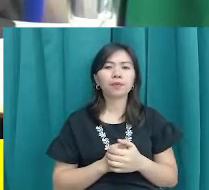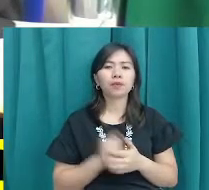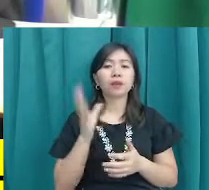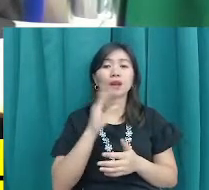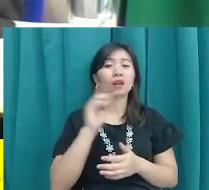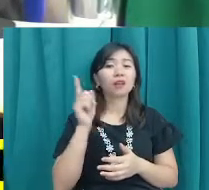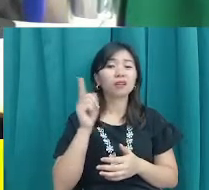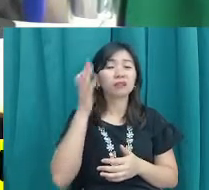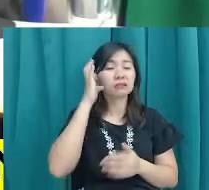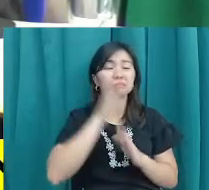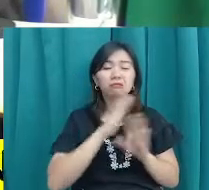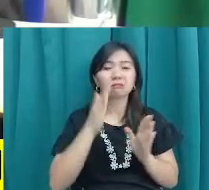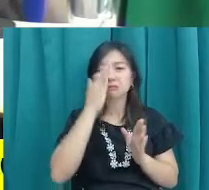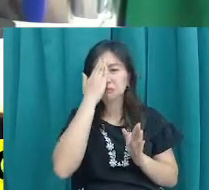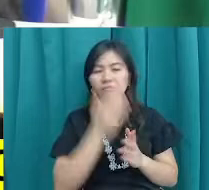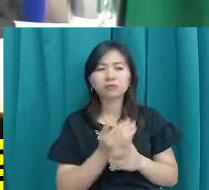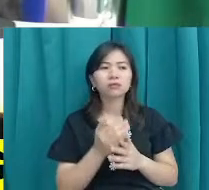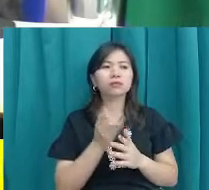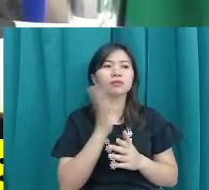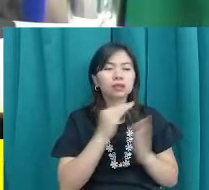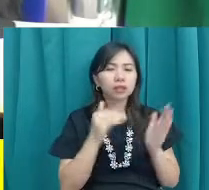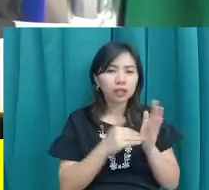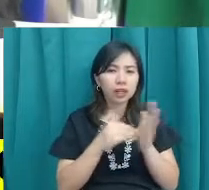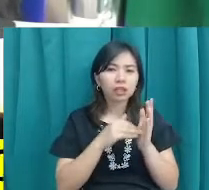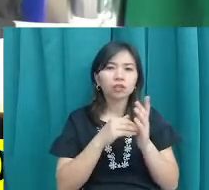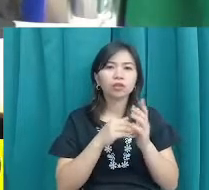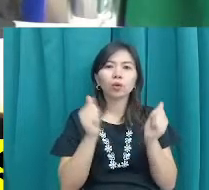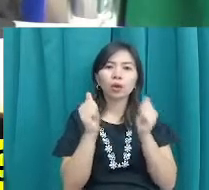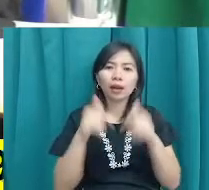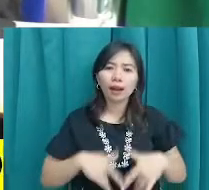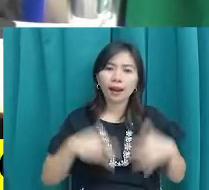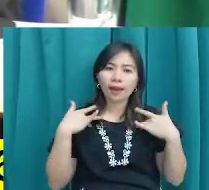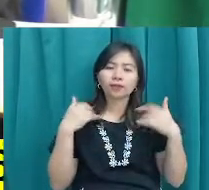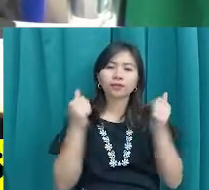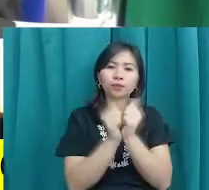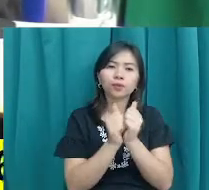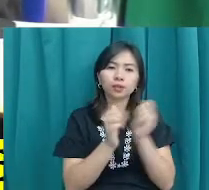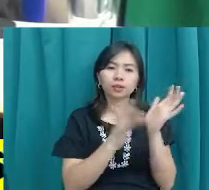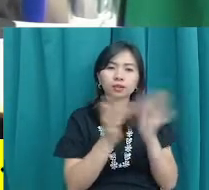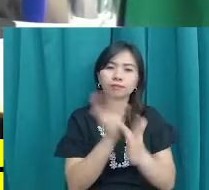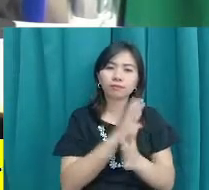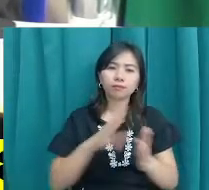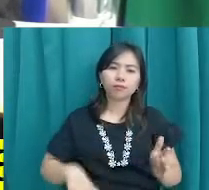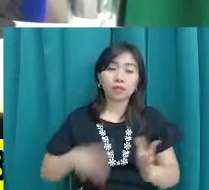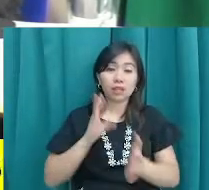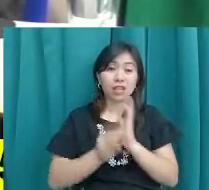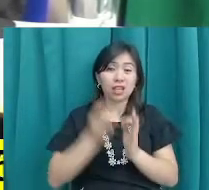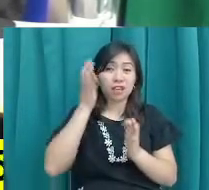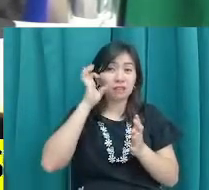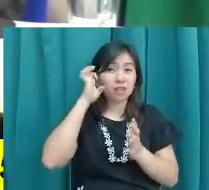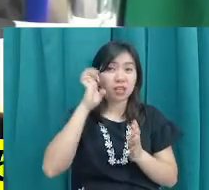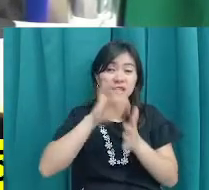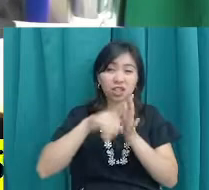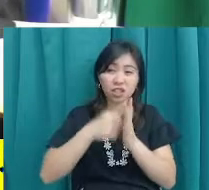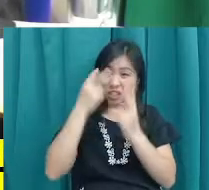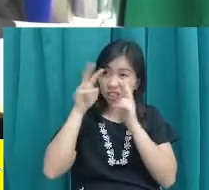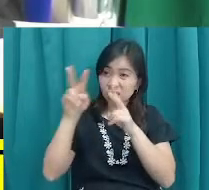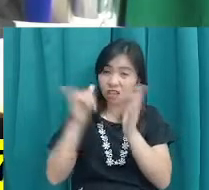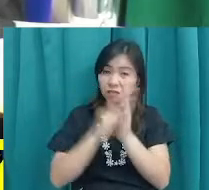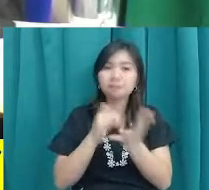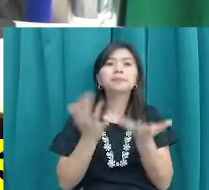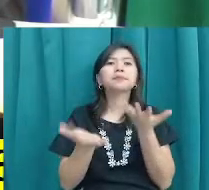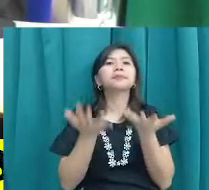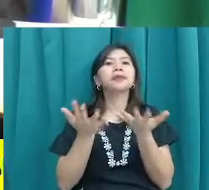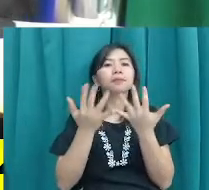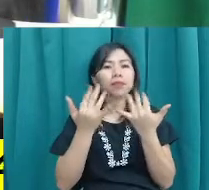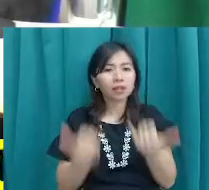hindi niya alam, ang kailangan niya pala yung pagsasama nilang dalawa ng Panginoon. Kung yun sana ang tinignan niya, baka pumarehas siya